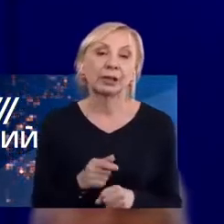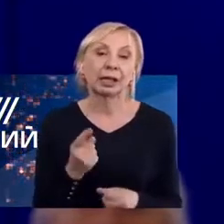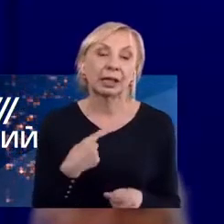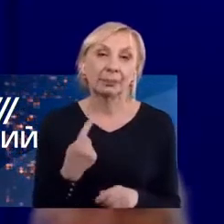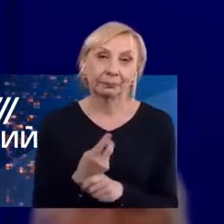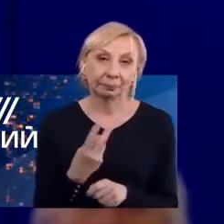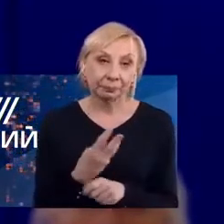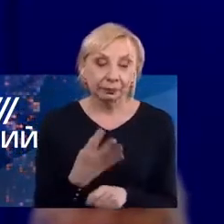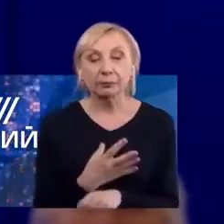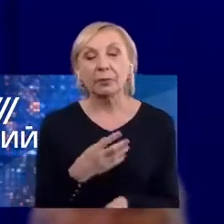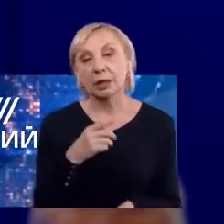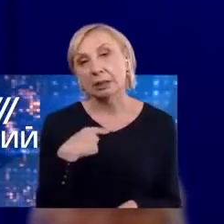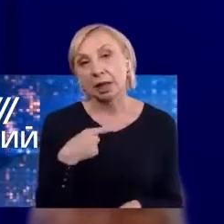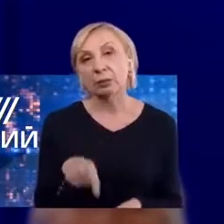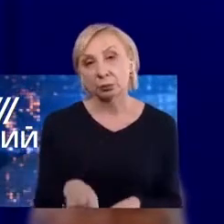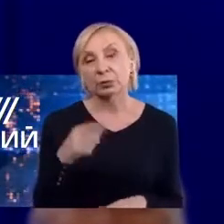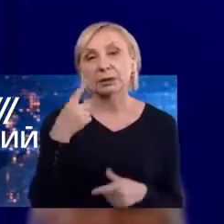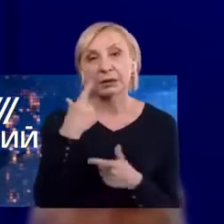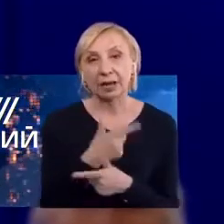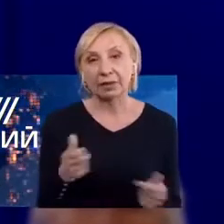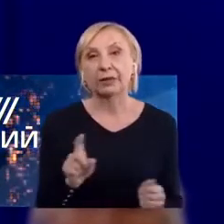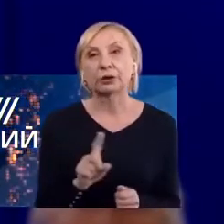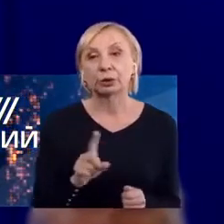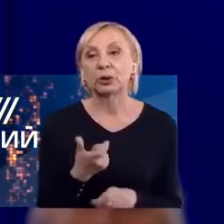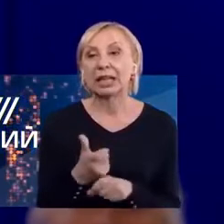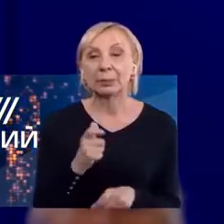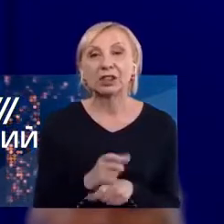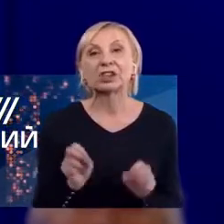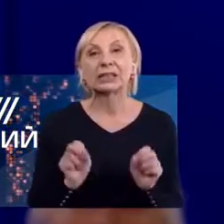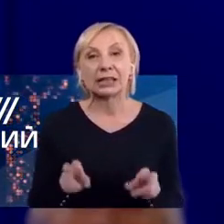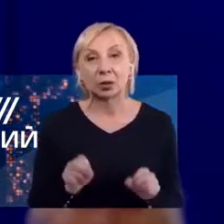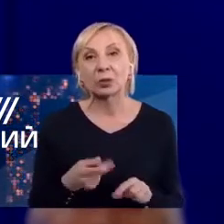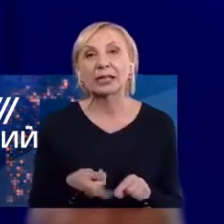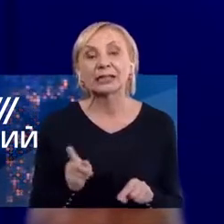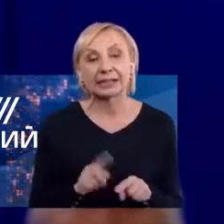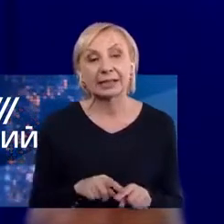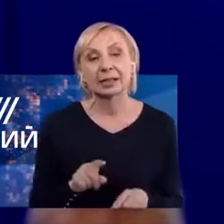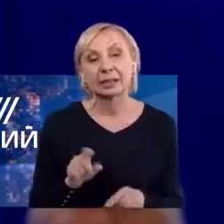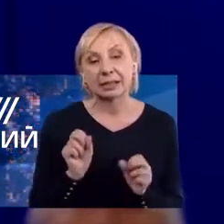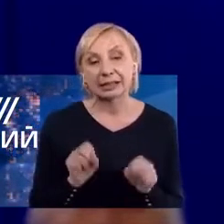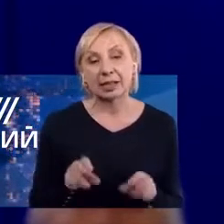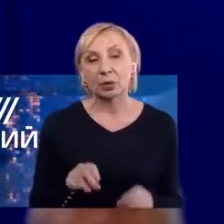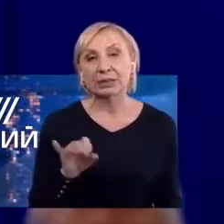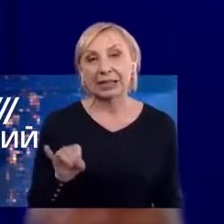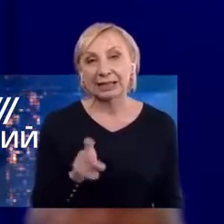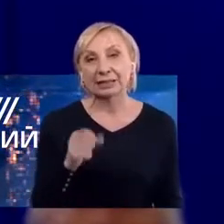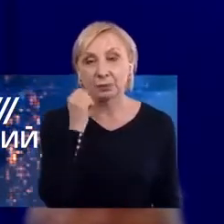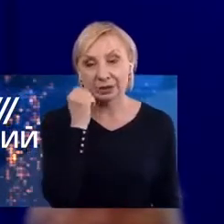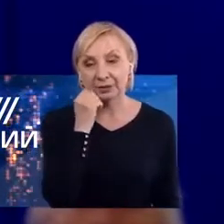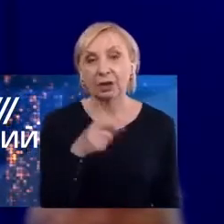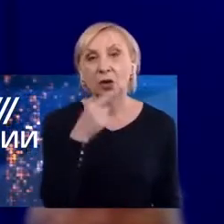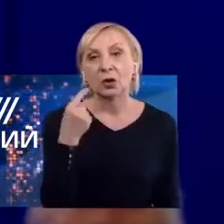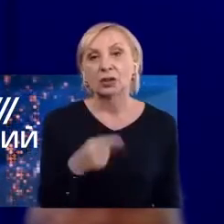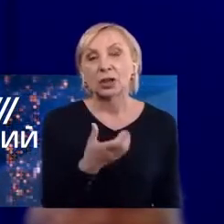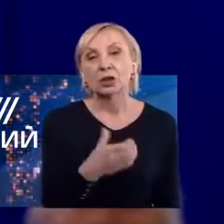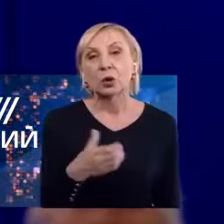неодноразово в вашій студії заявляв, що зараз найбільша загроза – це загроза з Москви. Тому що Росія сотні мільйонів